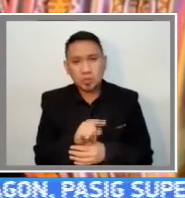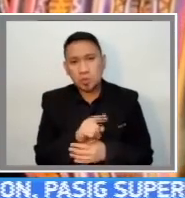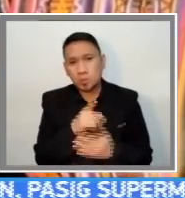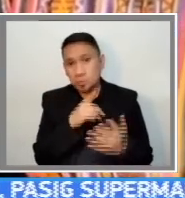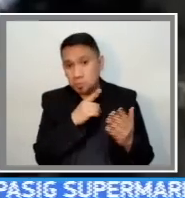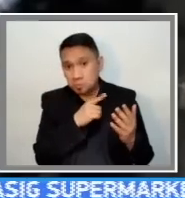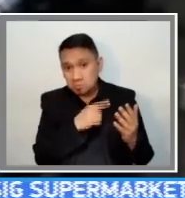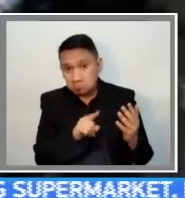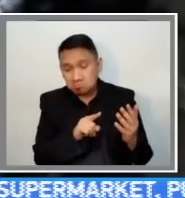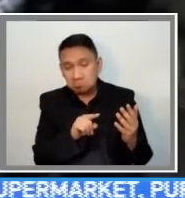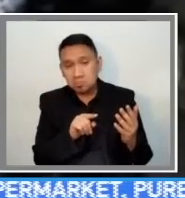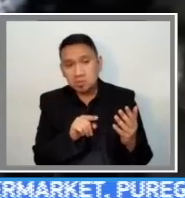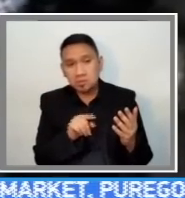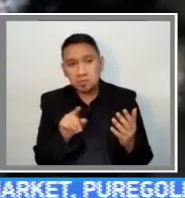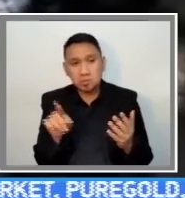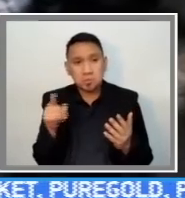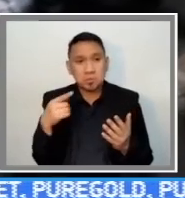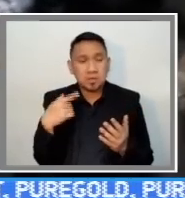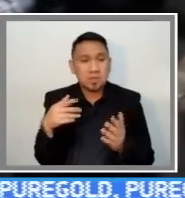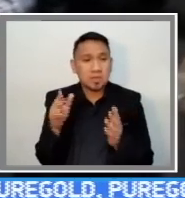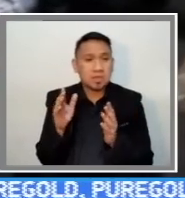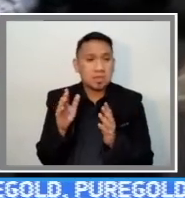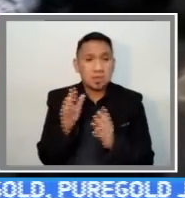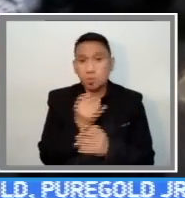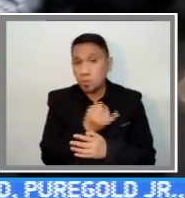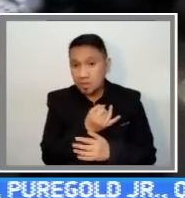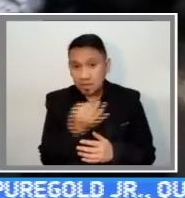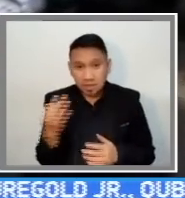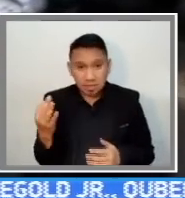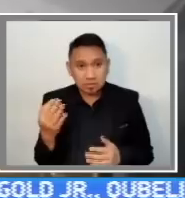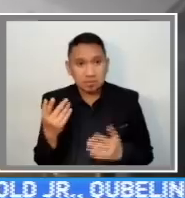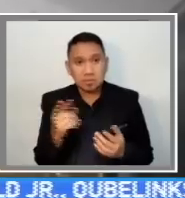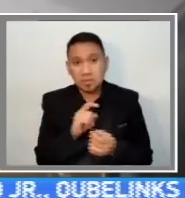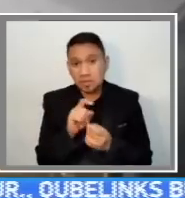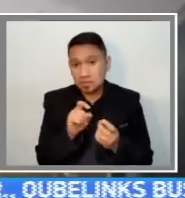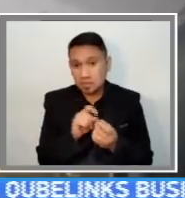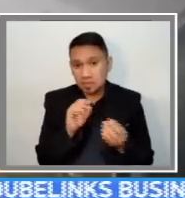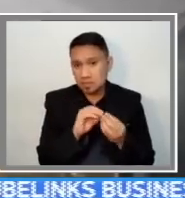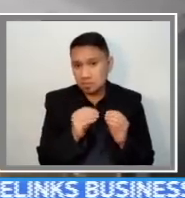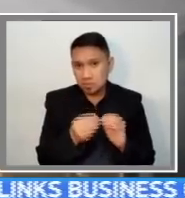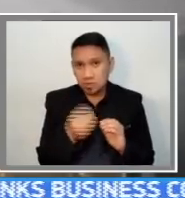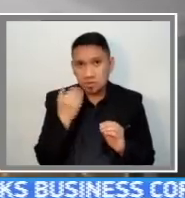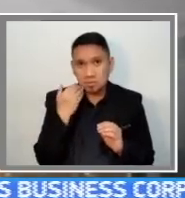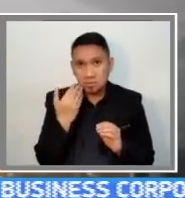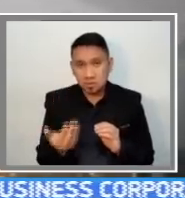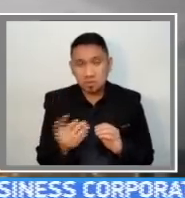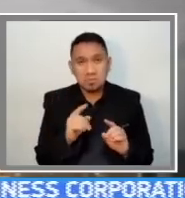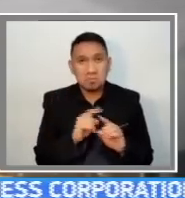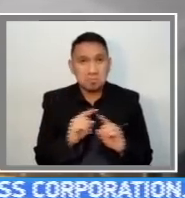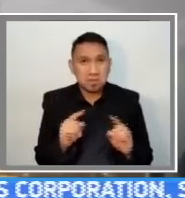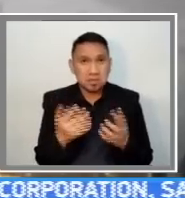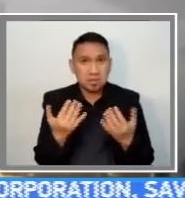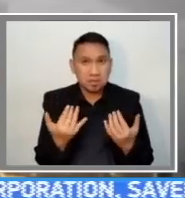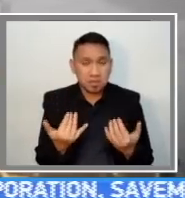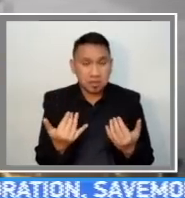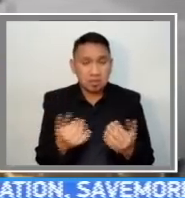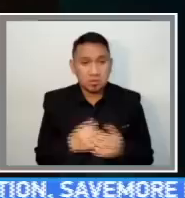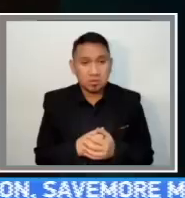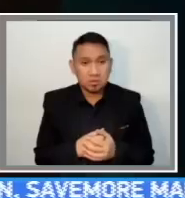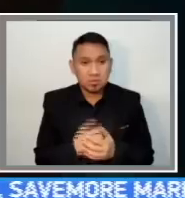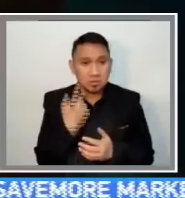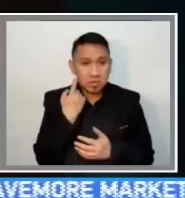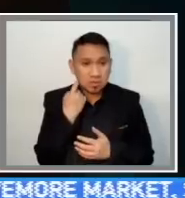Bureau po, sa Coast Guard kung ano talaga yung exact figure. Basta ang casualty po natin, sa nalaman ko kaninang